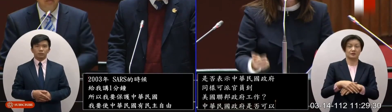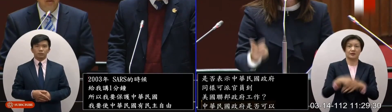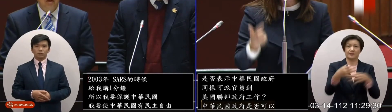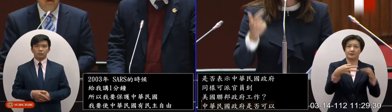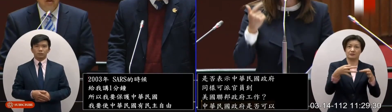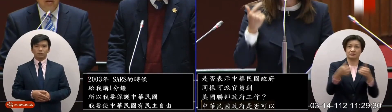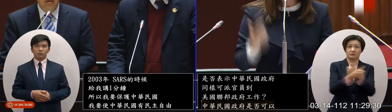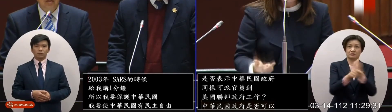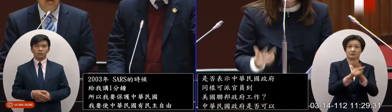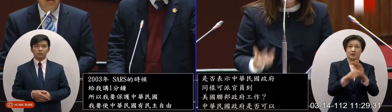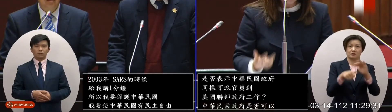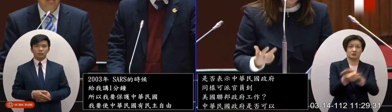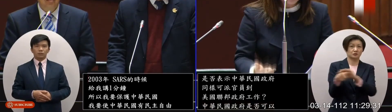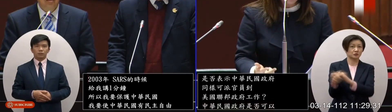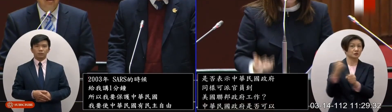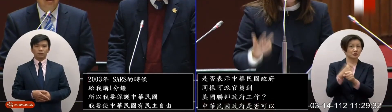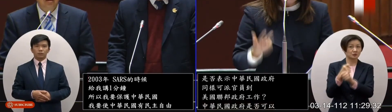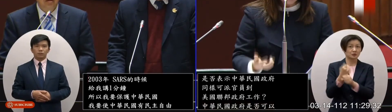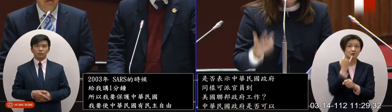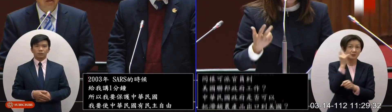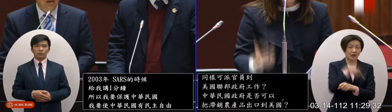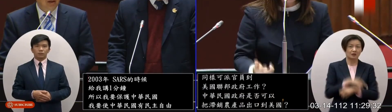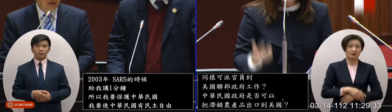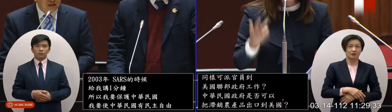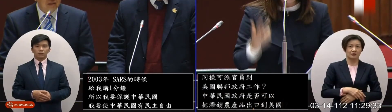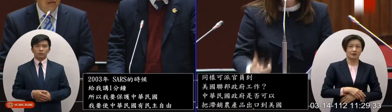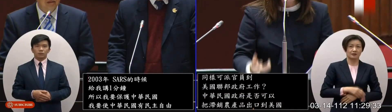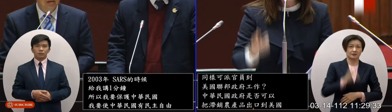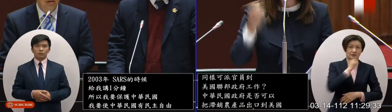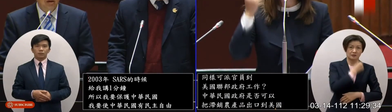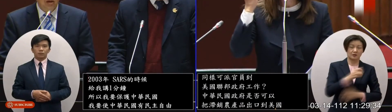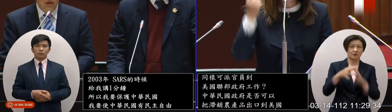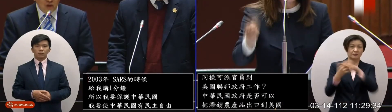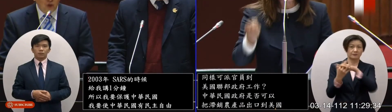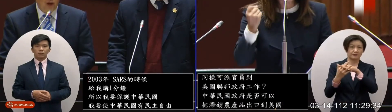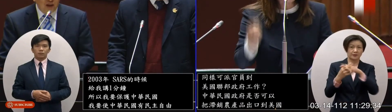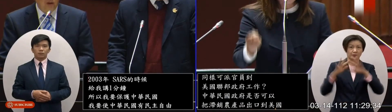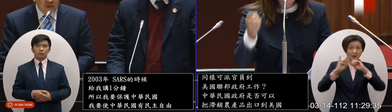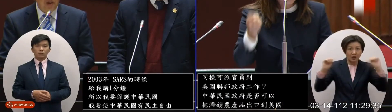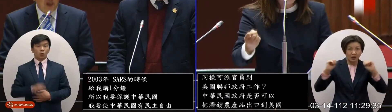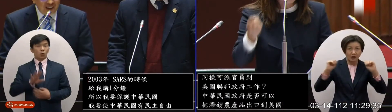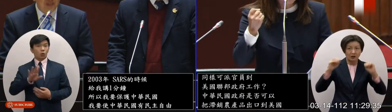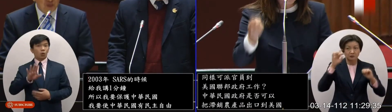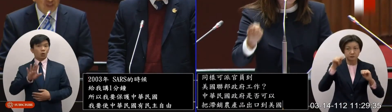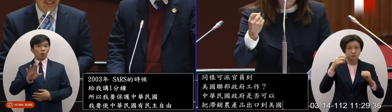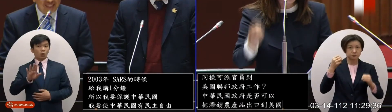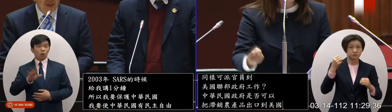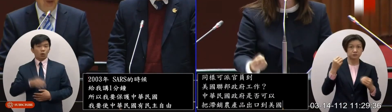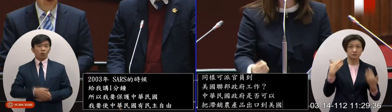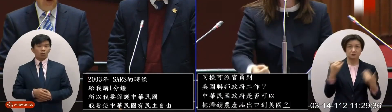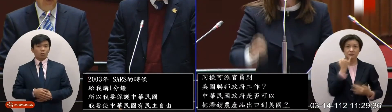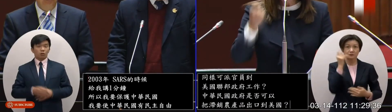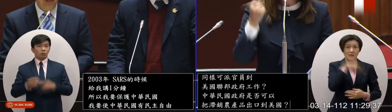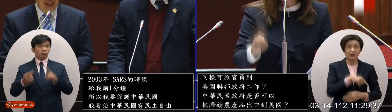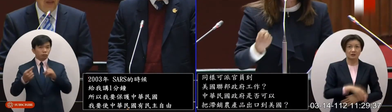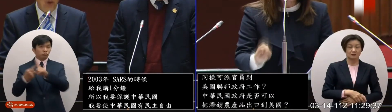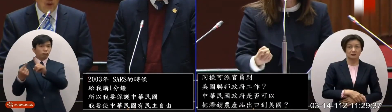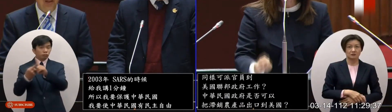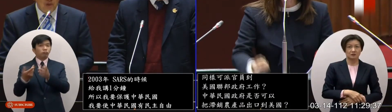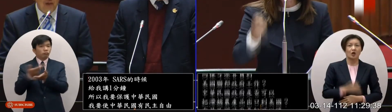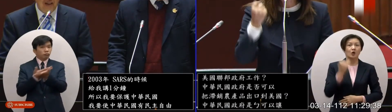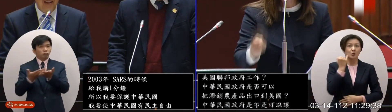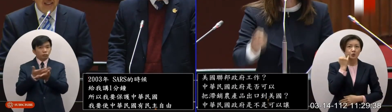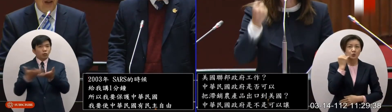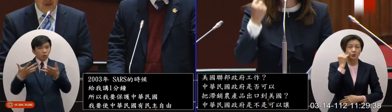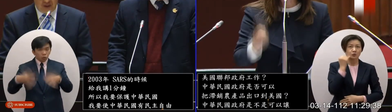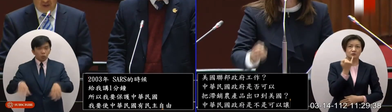表处工作，来了解台美贸易谈判的美方他的决策过程？如果可以的